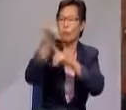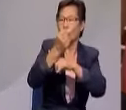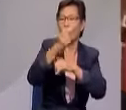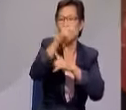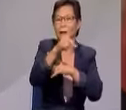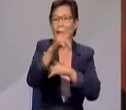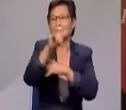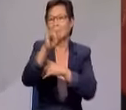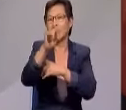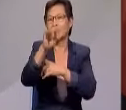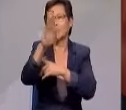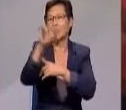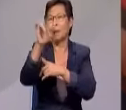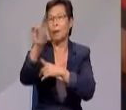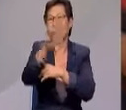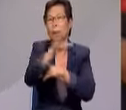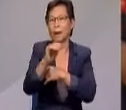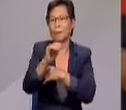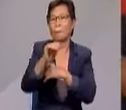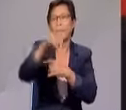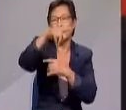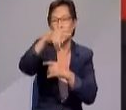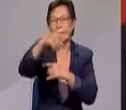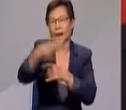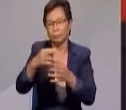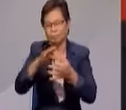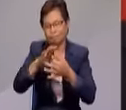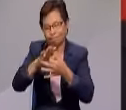Kinabalu Progresif Bersatu dan Pakatan Harapan.